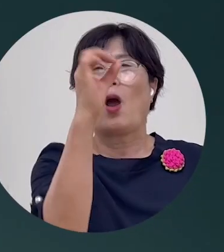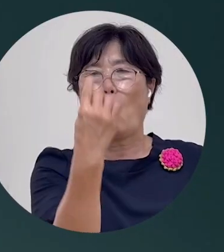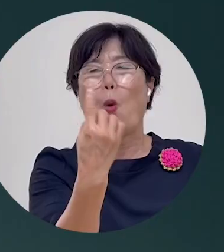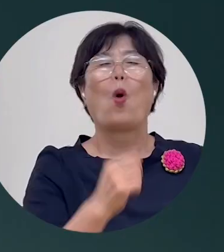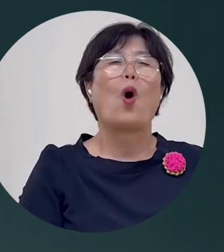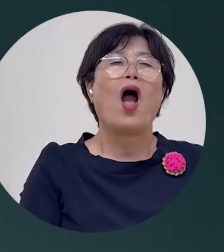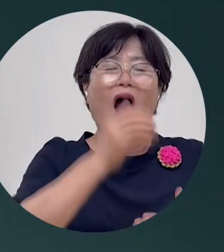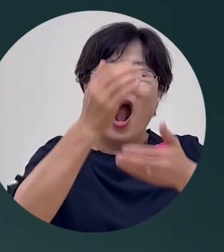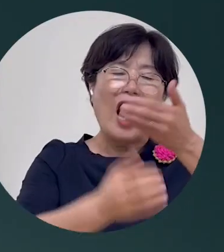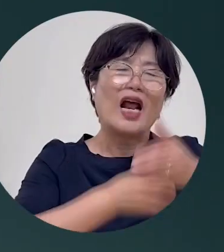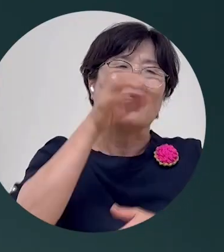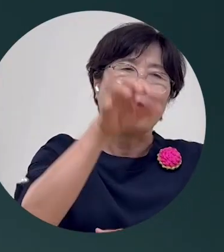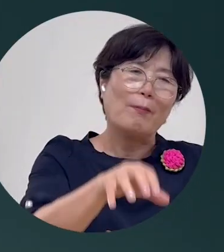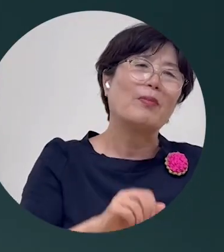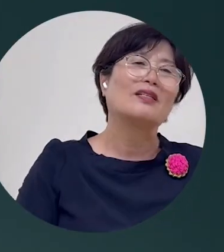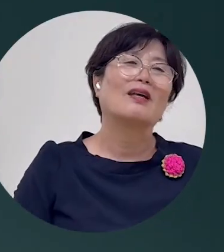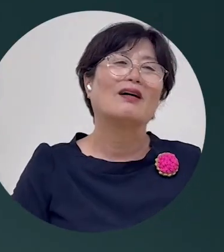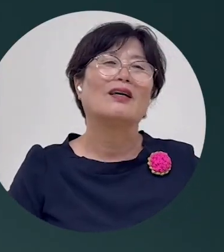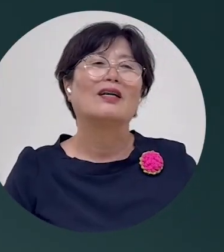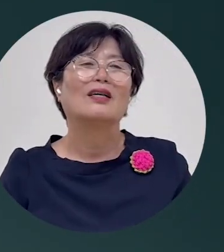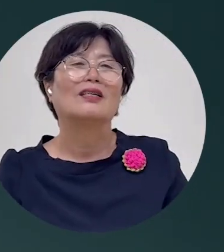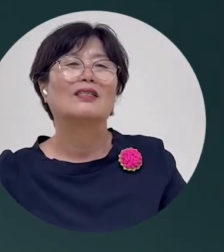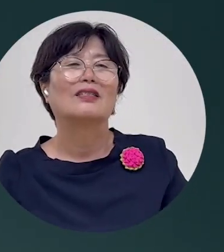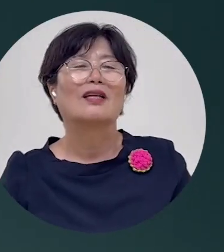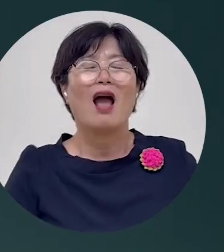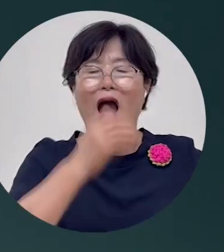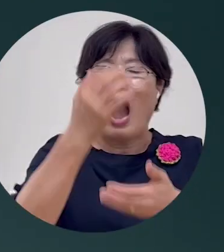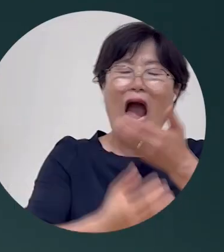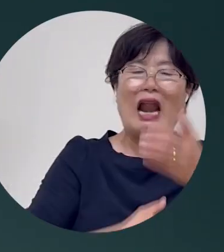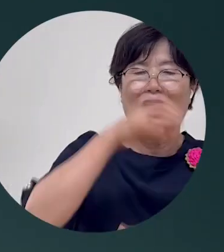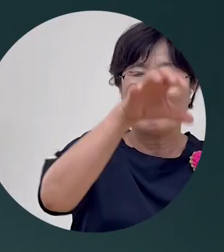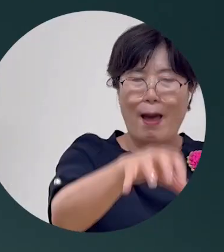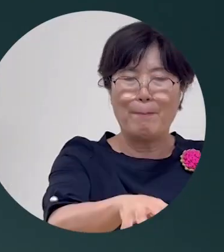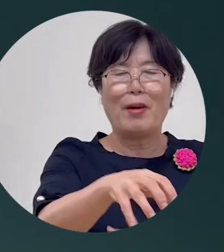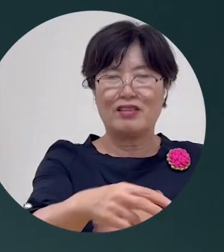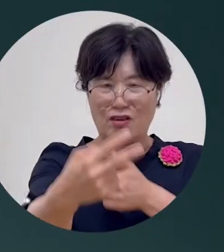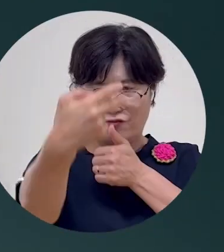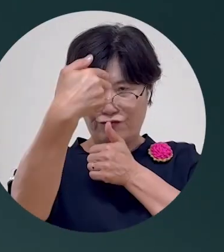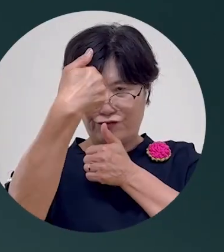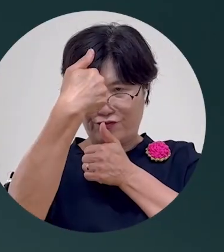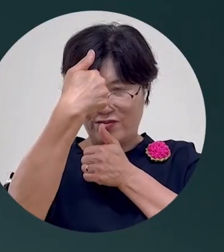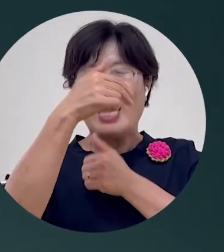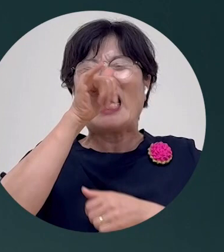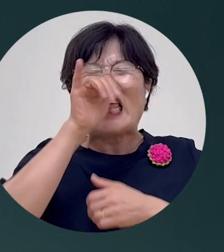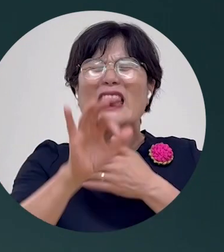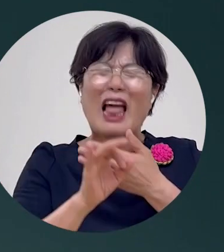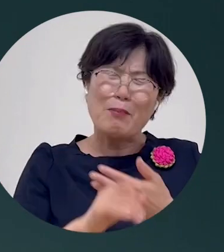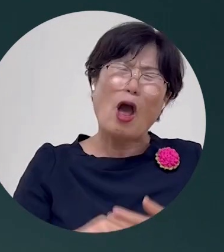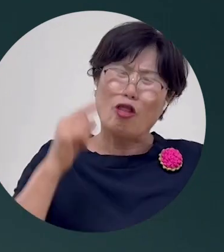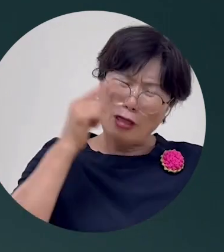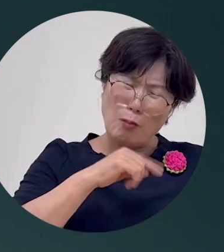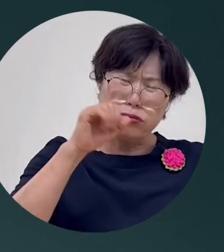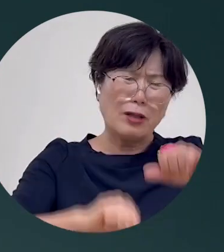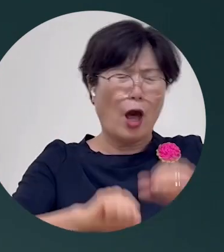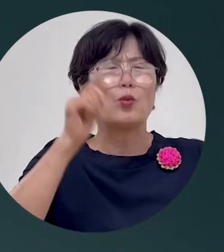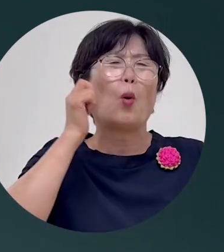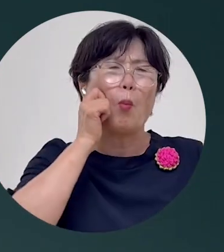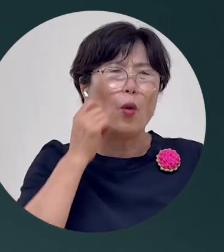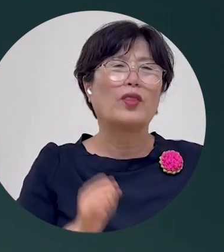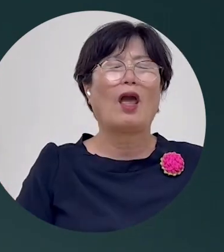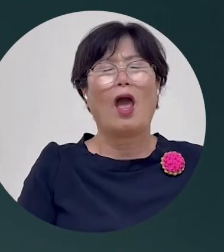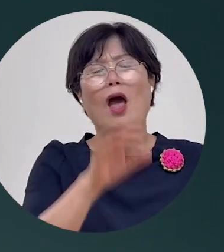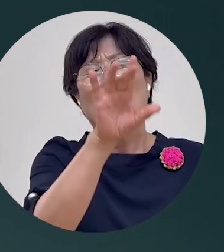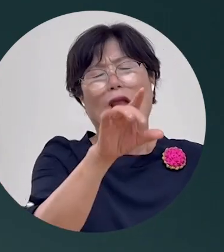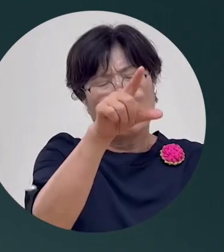여러분, 하나님이 앞에 있다고 생각하면 나쁜 짓을 할 수도 없고 대충